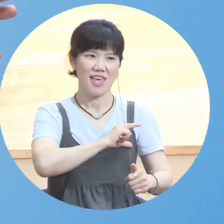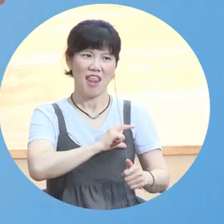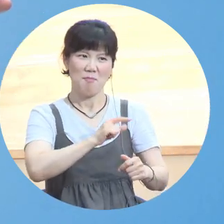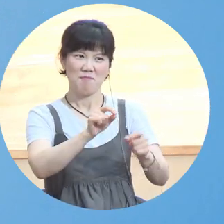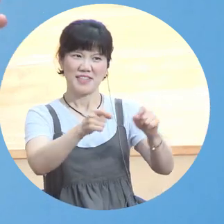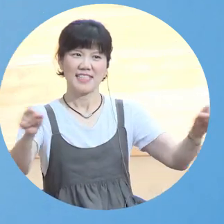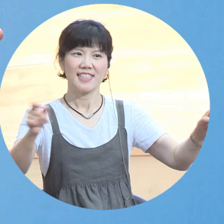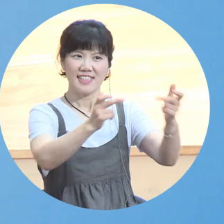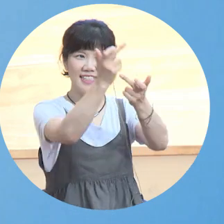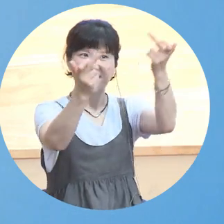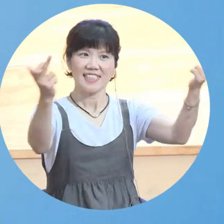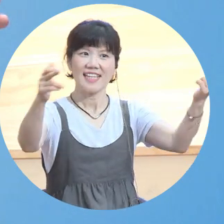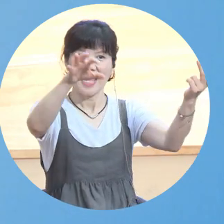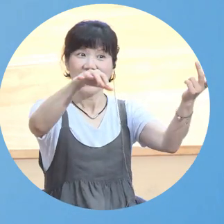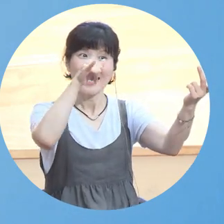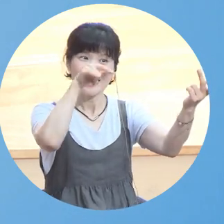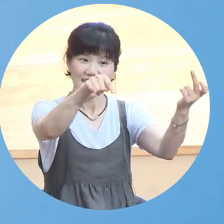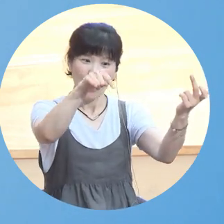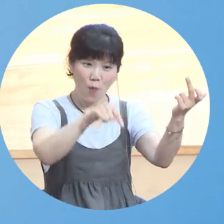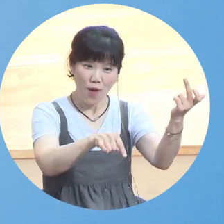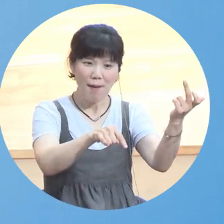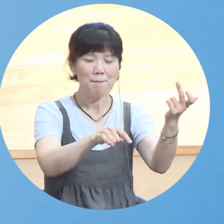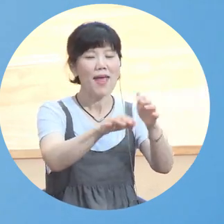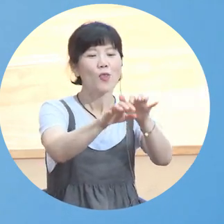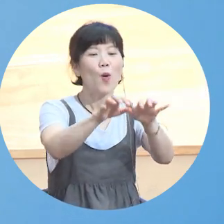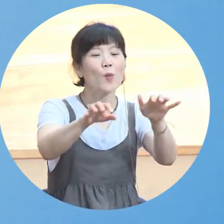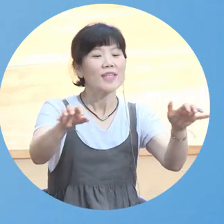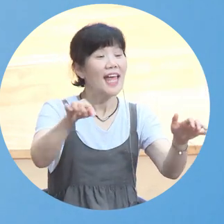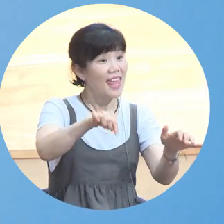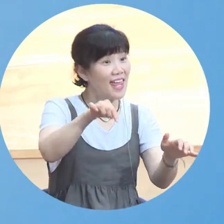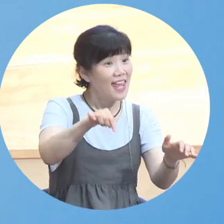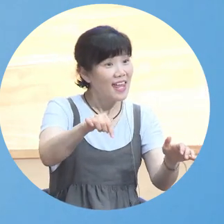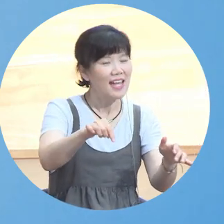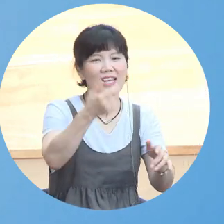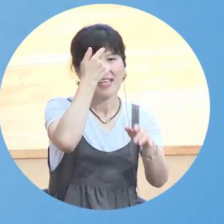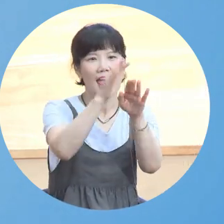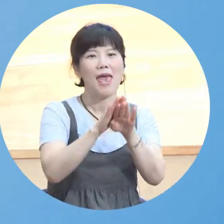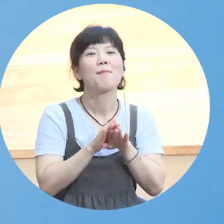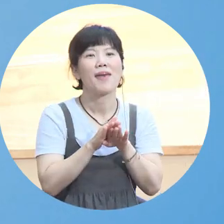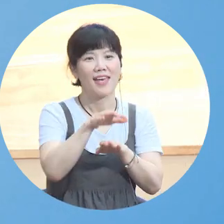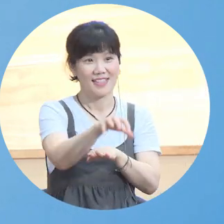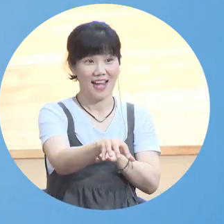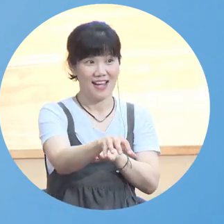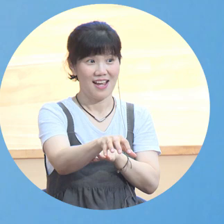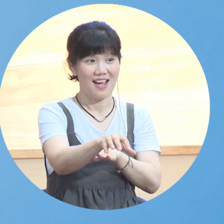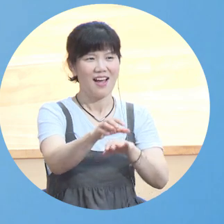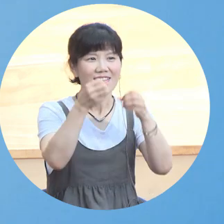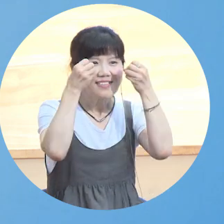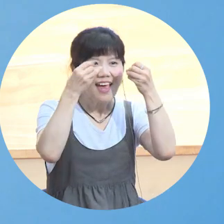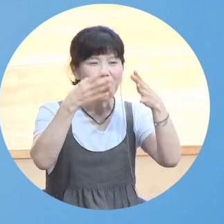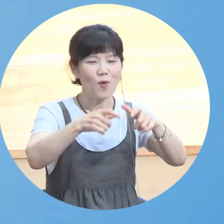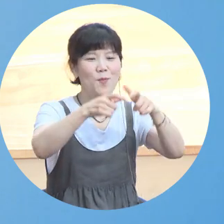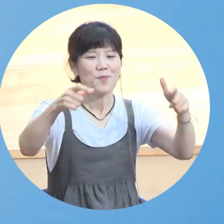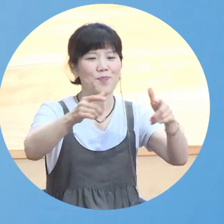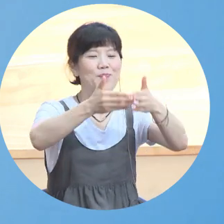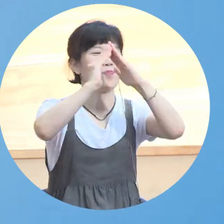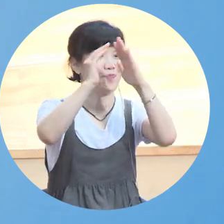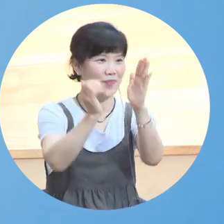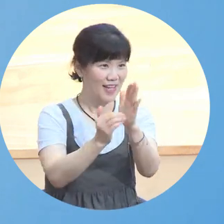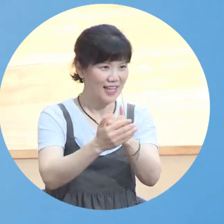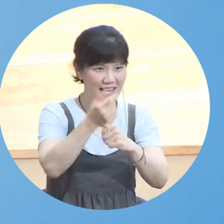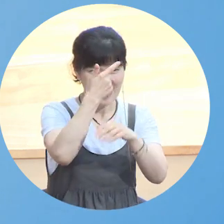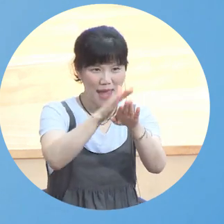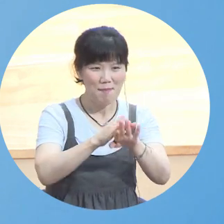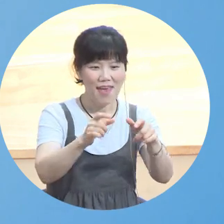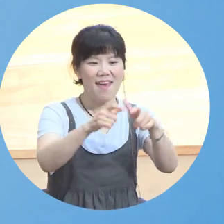이제동 매 가 있었습니다 3기 쓰게 그리고 기회 당이 하나 있었는데 그 예배당을 새로 즈음 주 그랬어 예배당을 좀 키워 그렇게